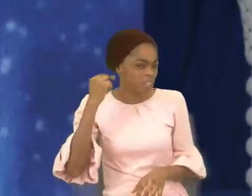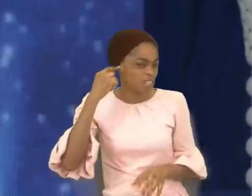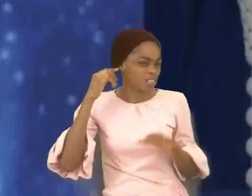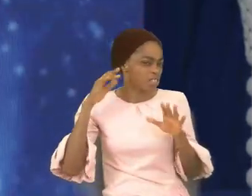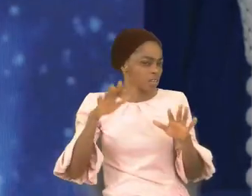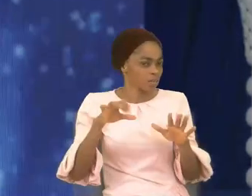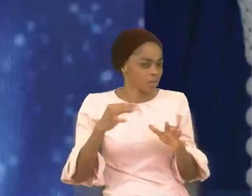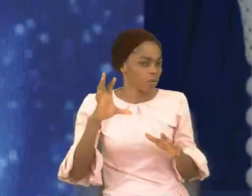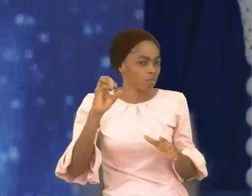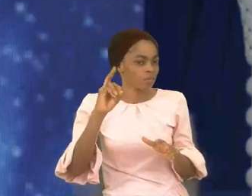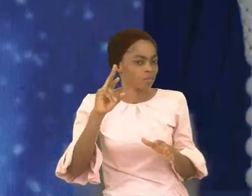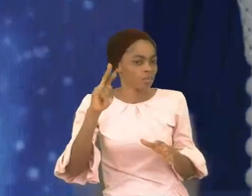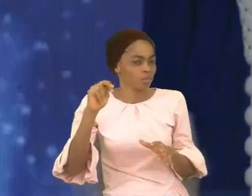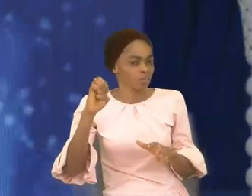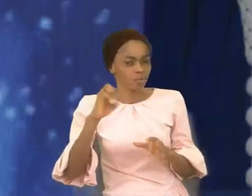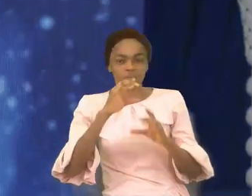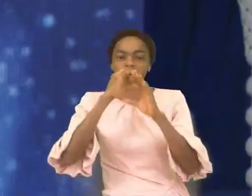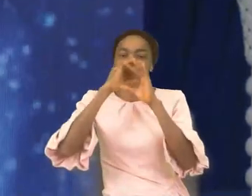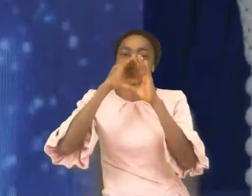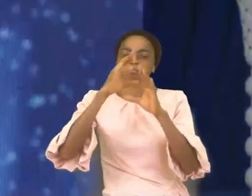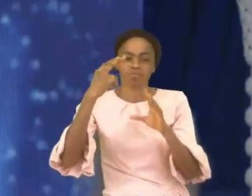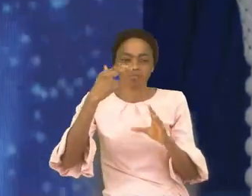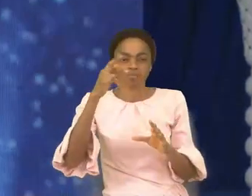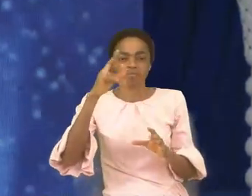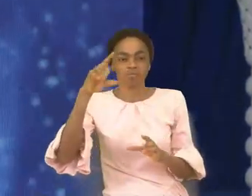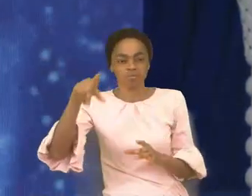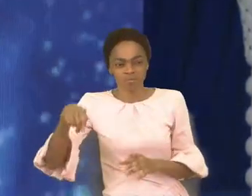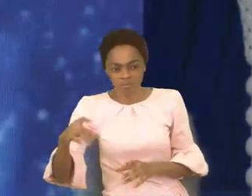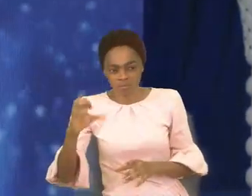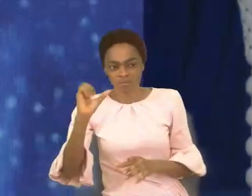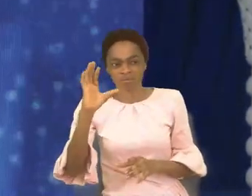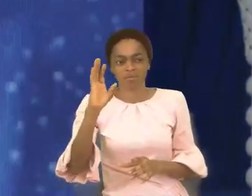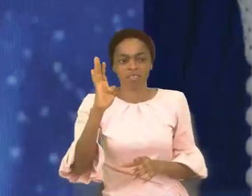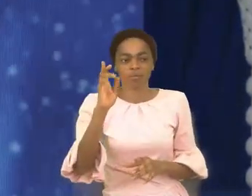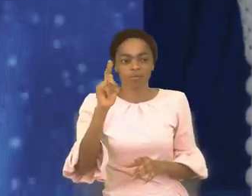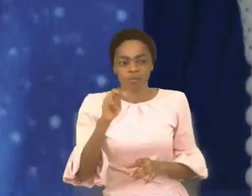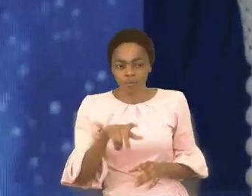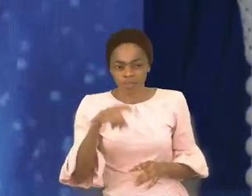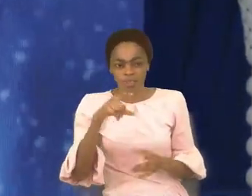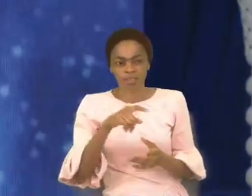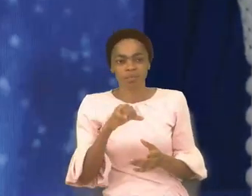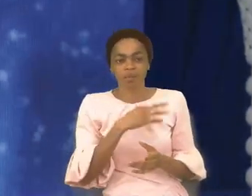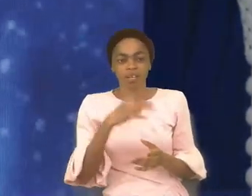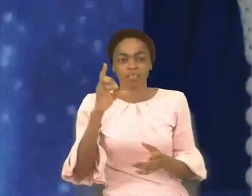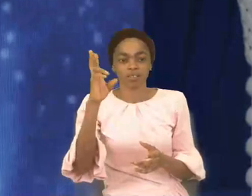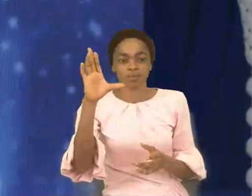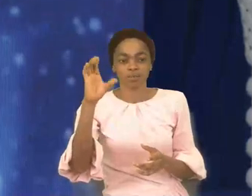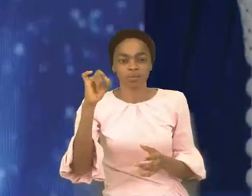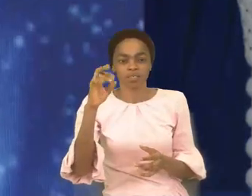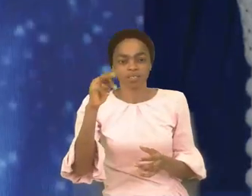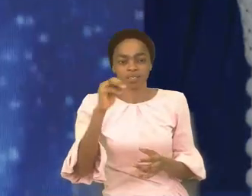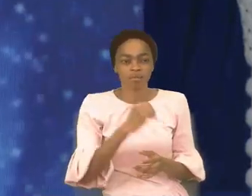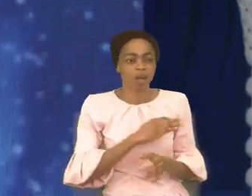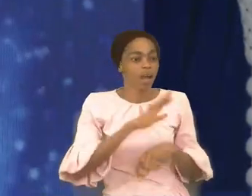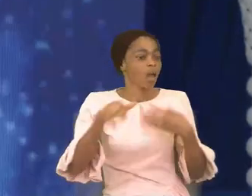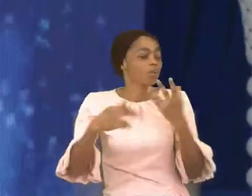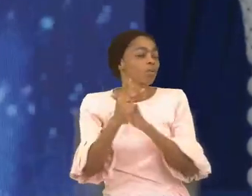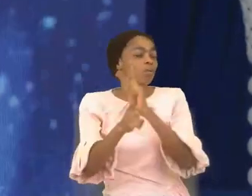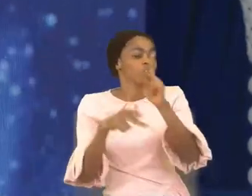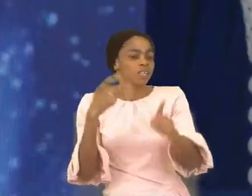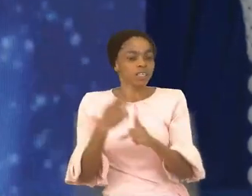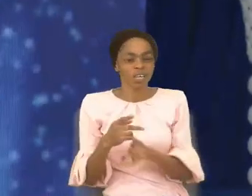la trompette, du chalumeau, de la guitare, de la sambuque, du saltirion, de la cornemuse et de toutes